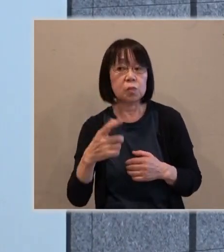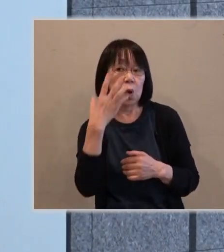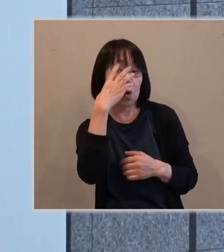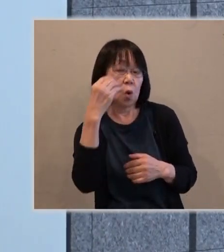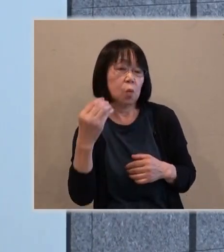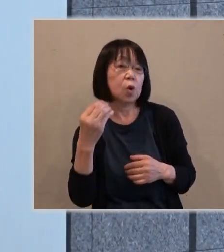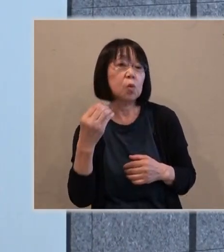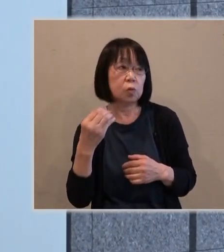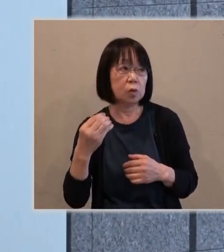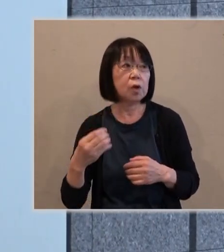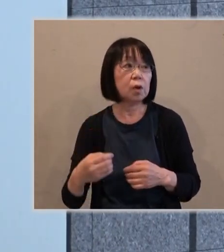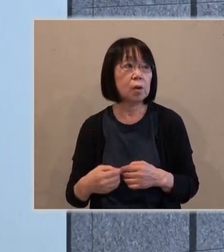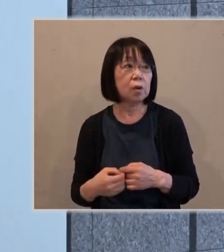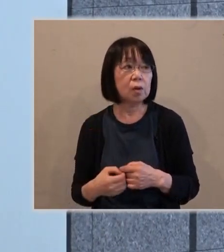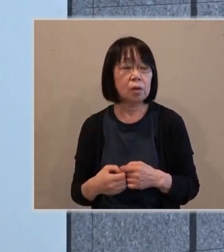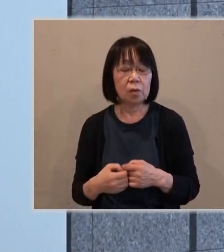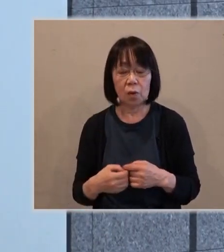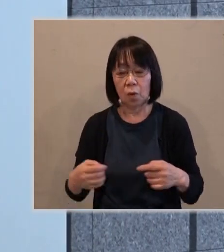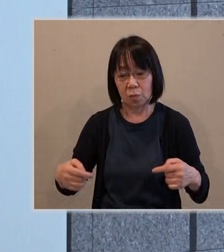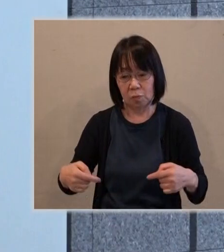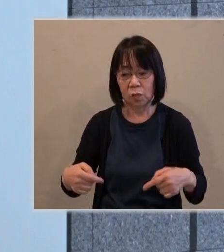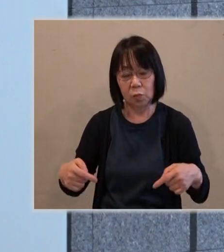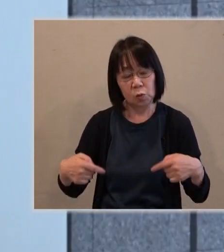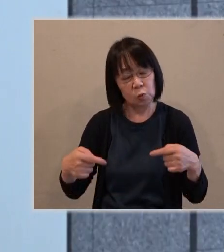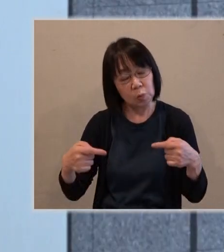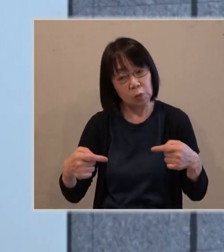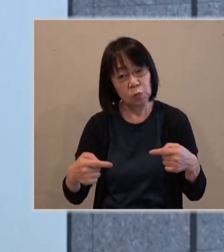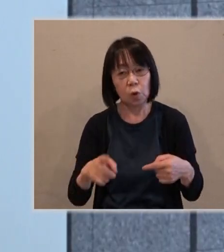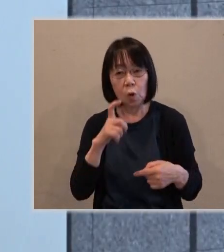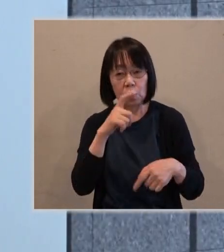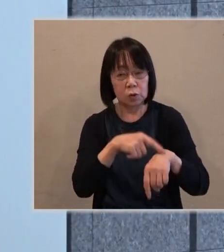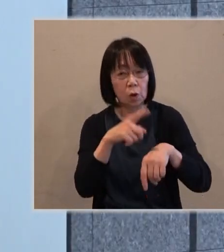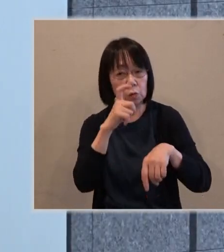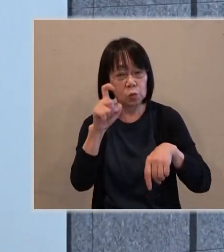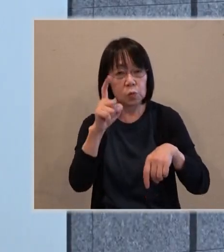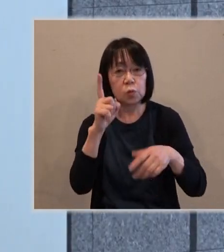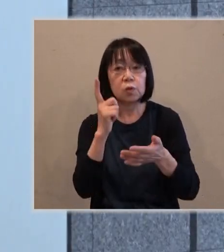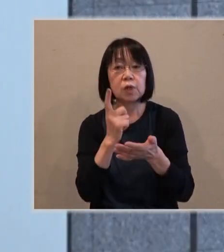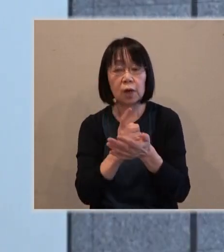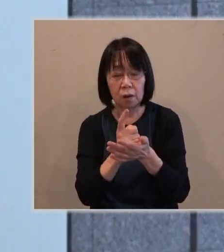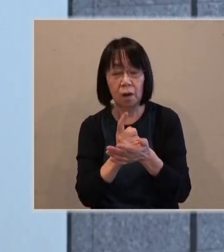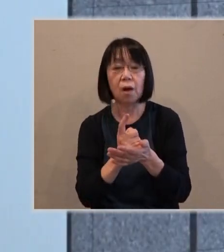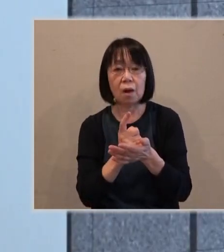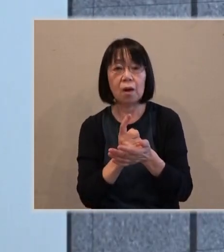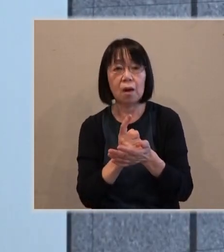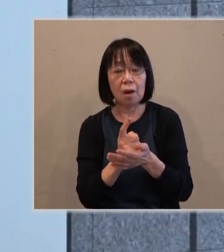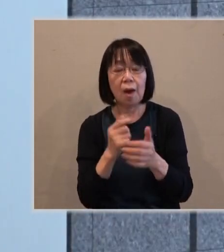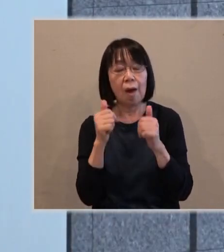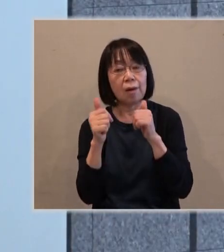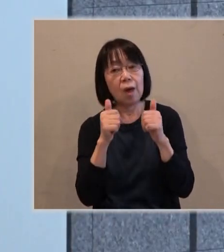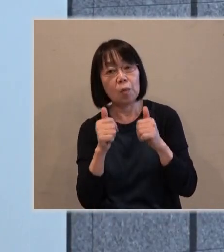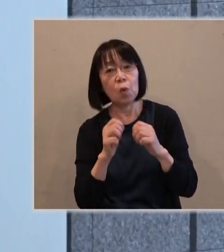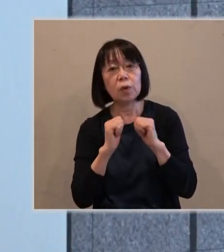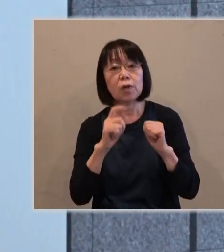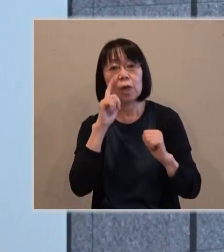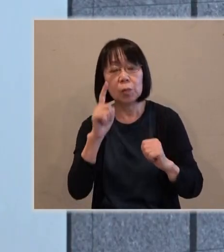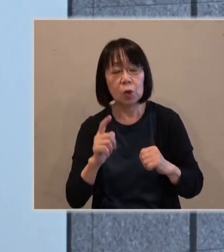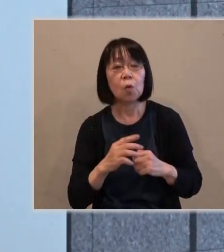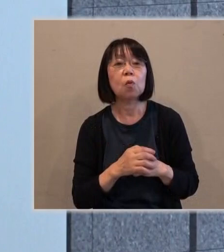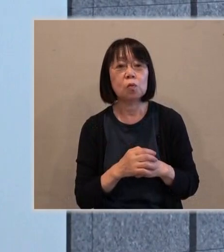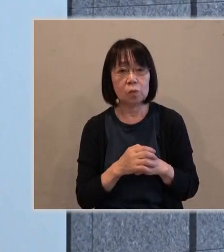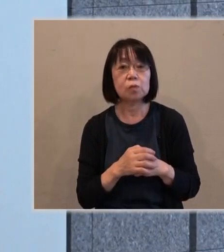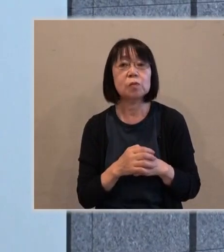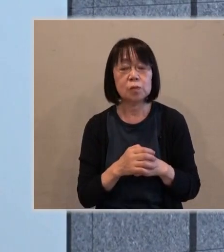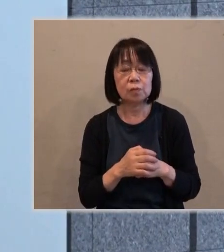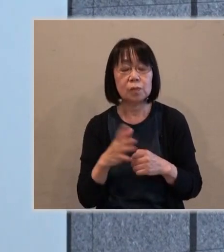技用車椅子乗ってみよう、10分だけミニゲームをしてみようみたいな感じで、なんかパラスポーツを多世代をつなげるツールとして使っている感覚